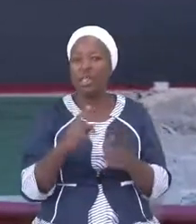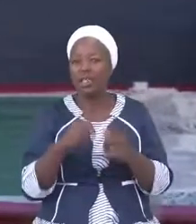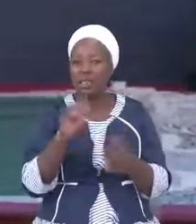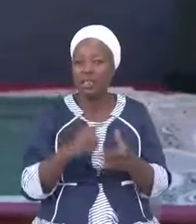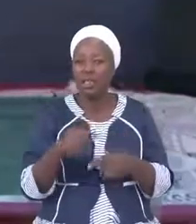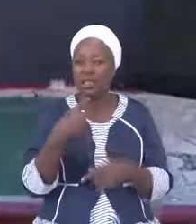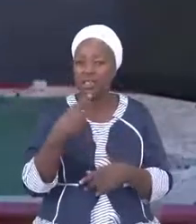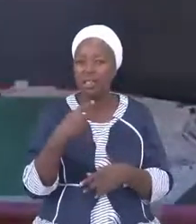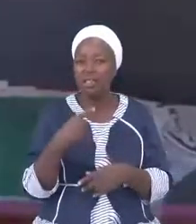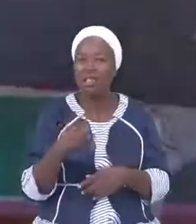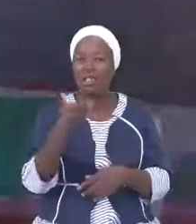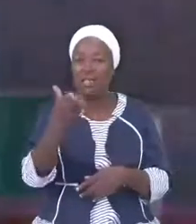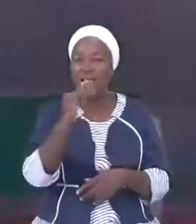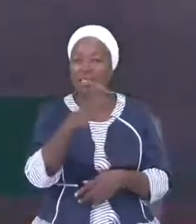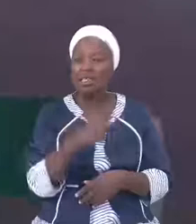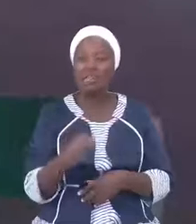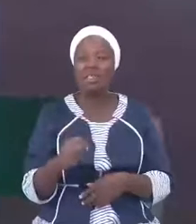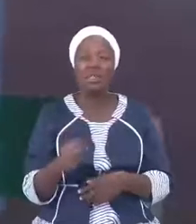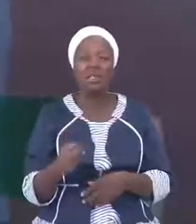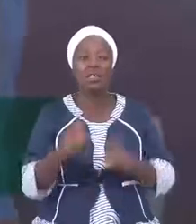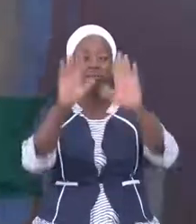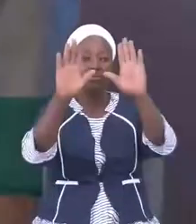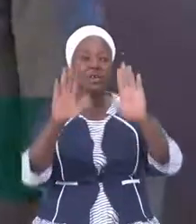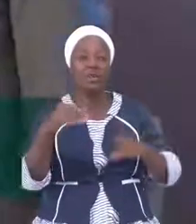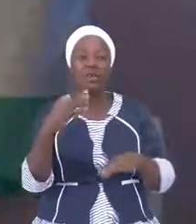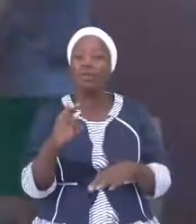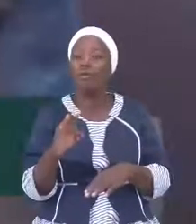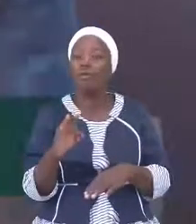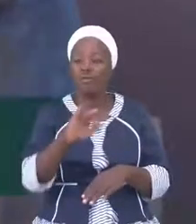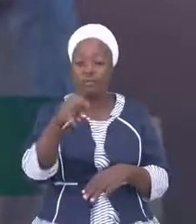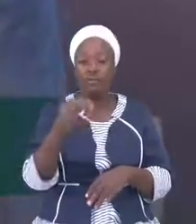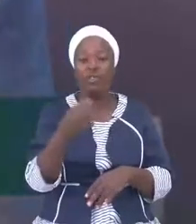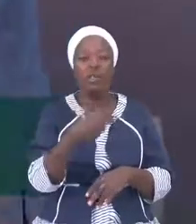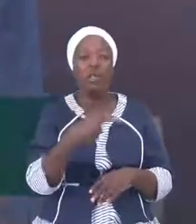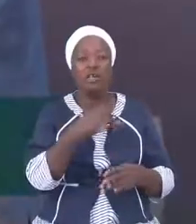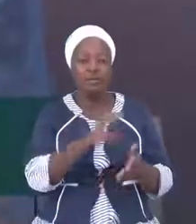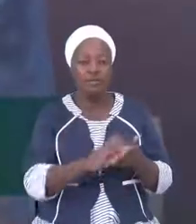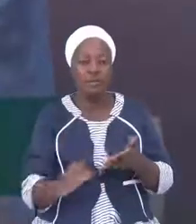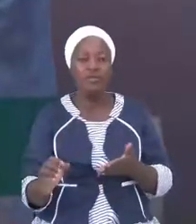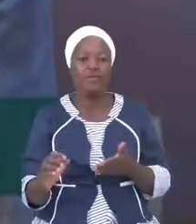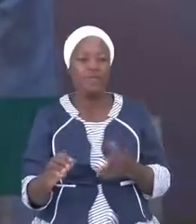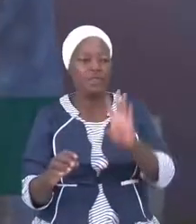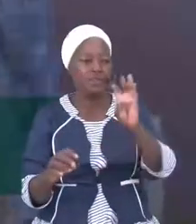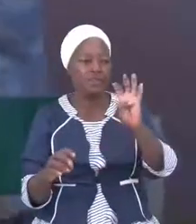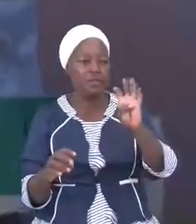vérité personnifiée disait, il dit, il y a le signe de Jonas. Et le verset